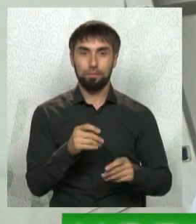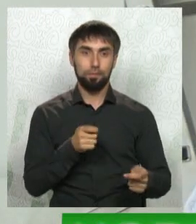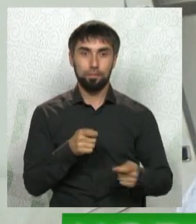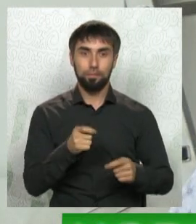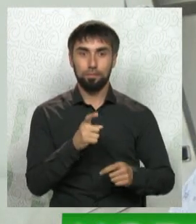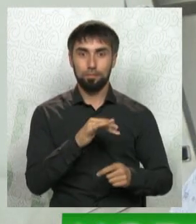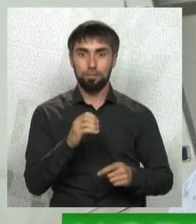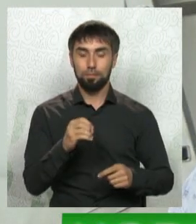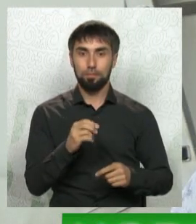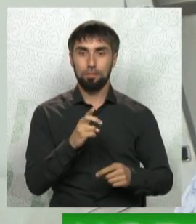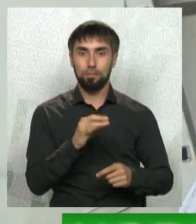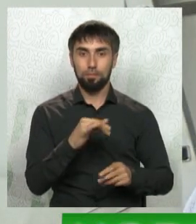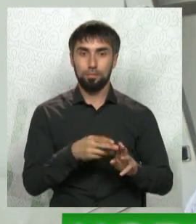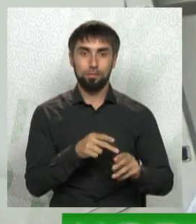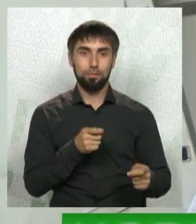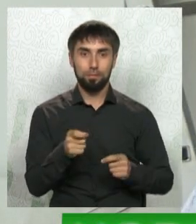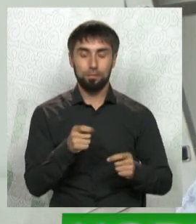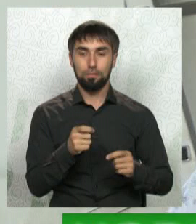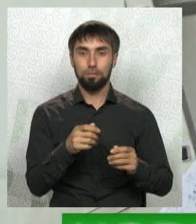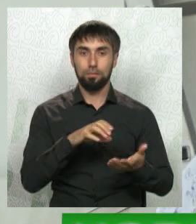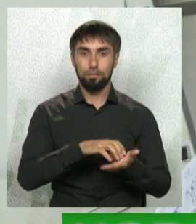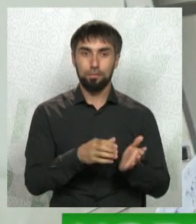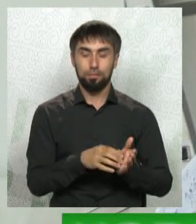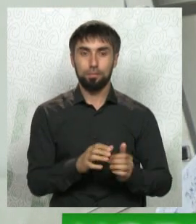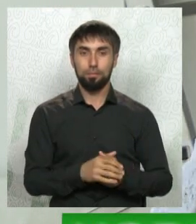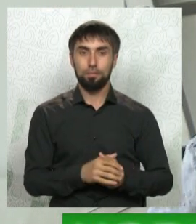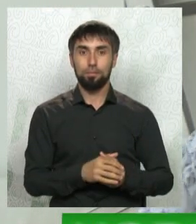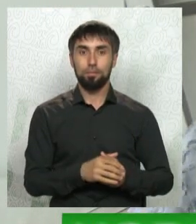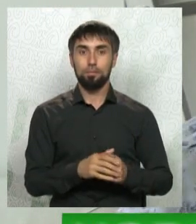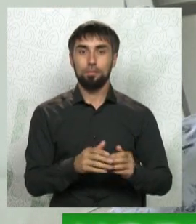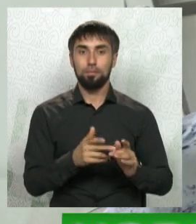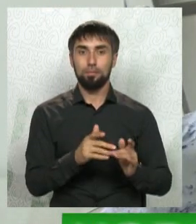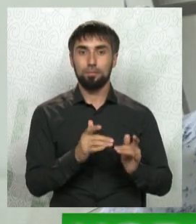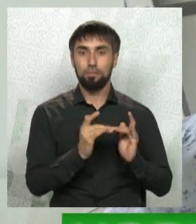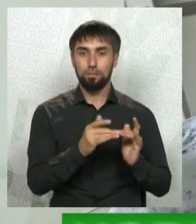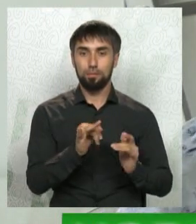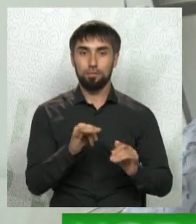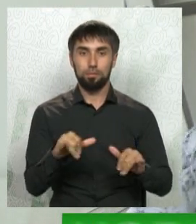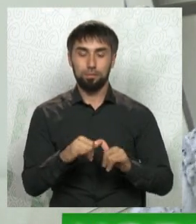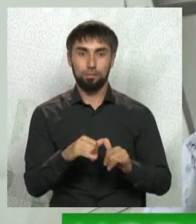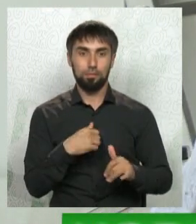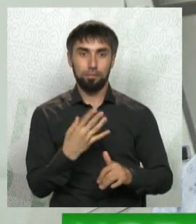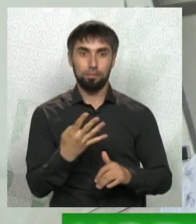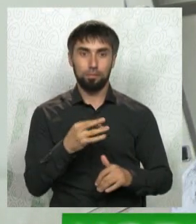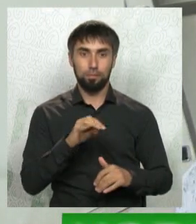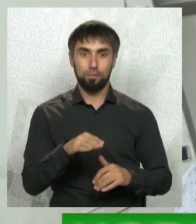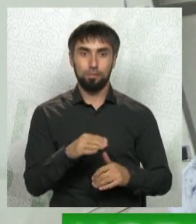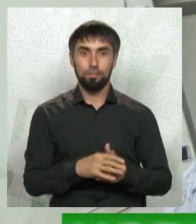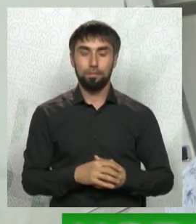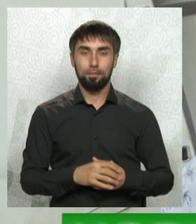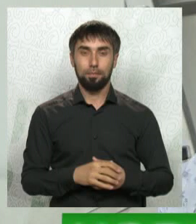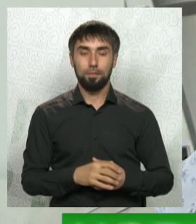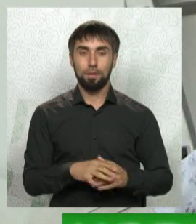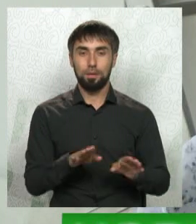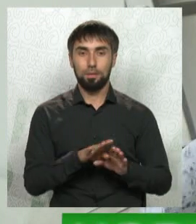административное здание сборного пункта, административные помещения, гостиницу и столовую. Основные вот у нас 4 объекта. Помимо этого,